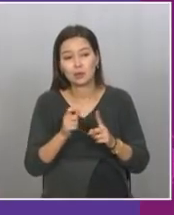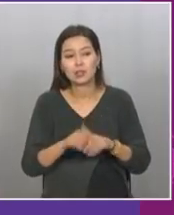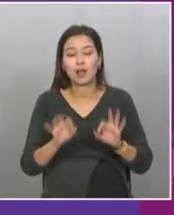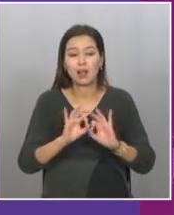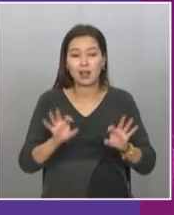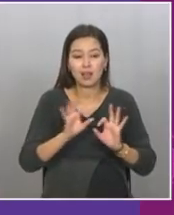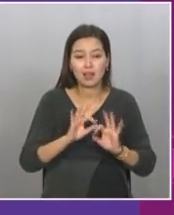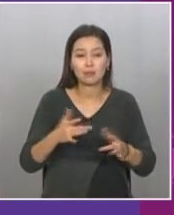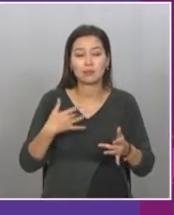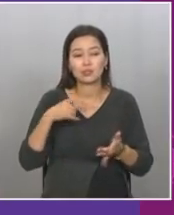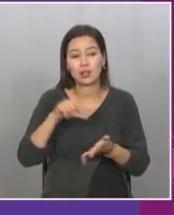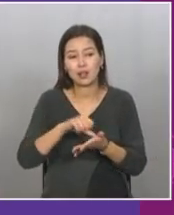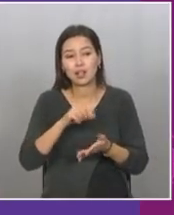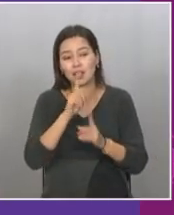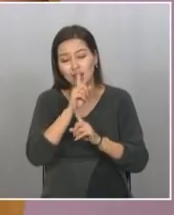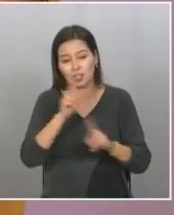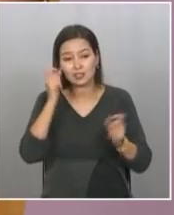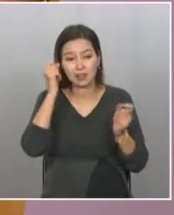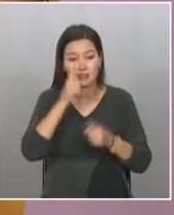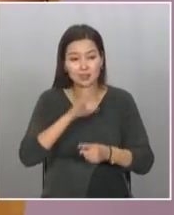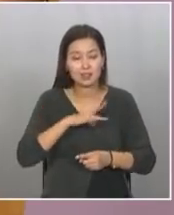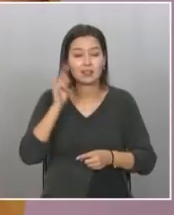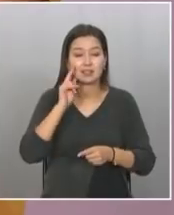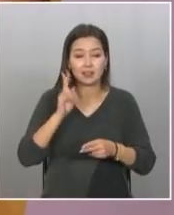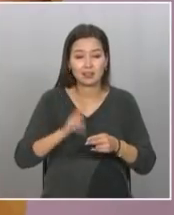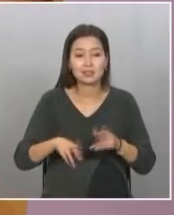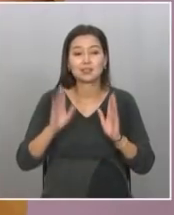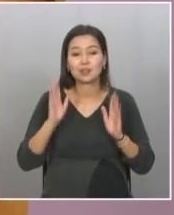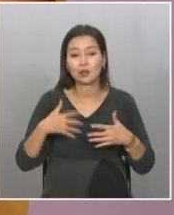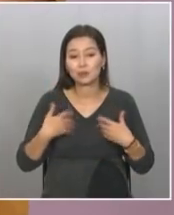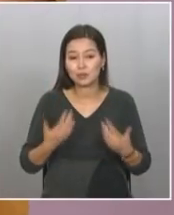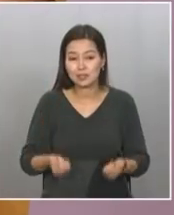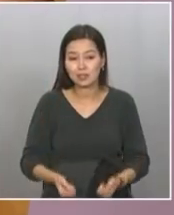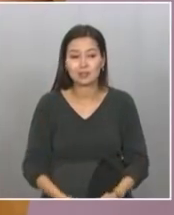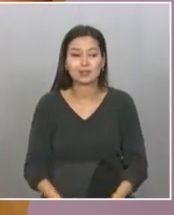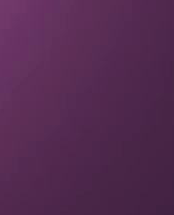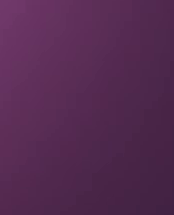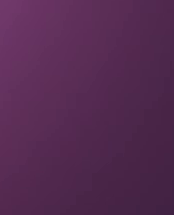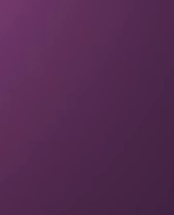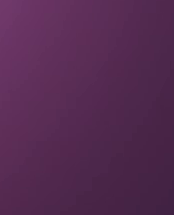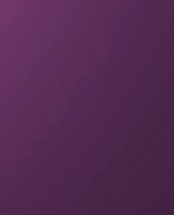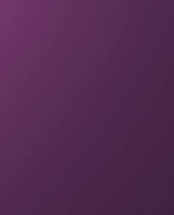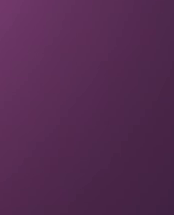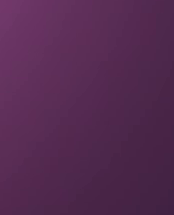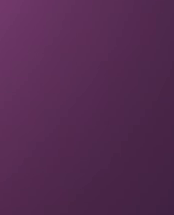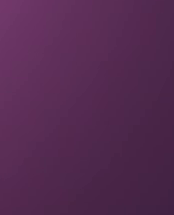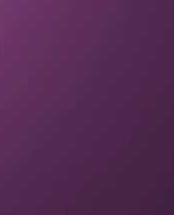жанрлық ерекшеліктерін анықтадыңдар. Сабағымыз аяқталды. Сау болыңдар.